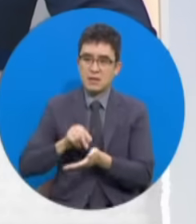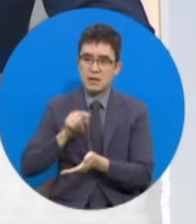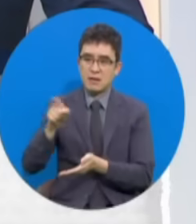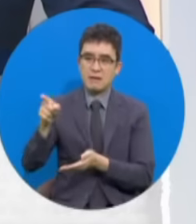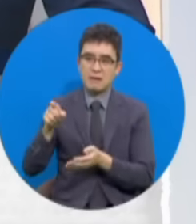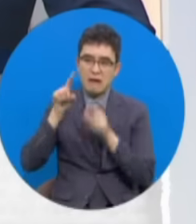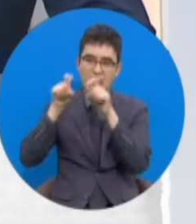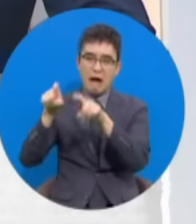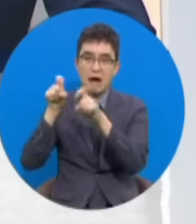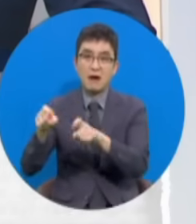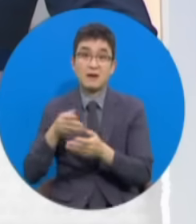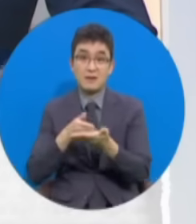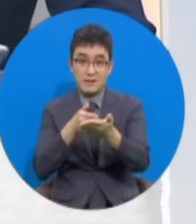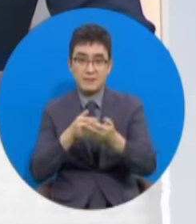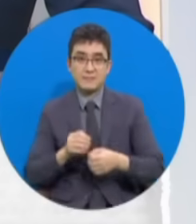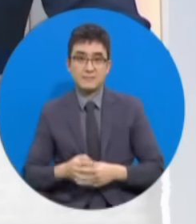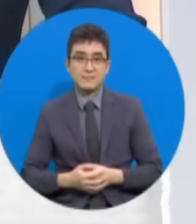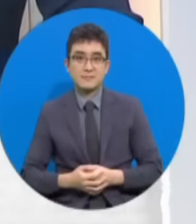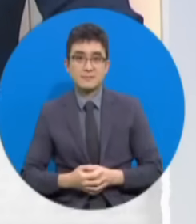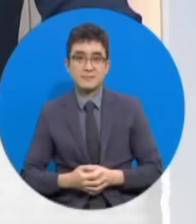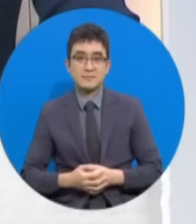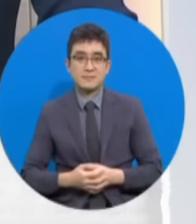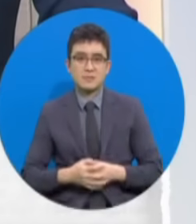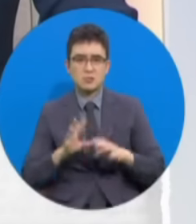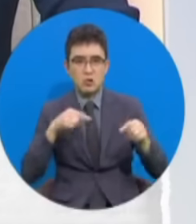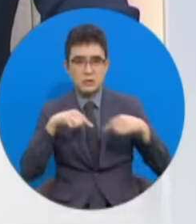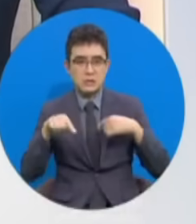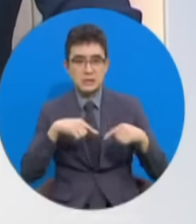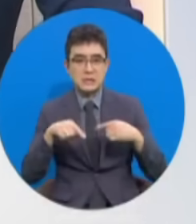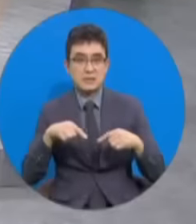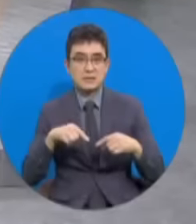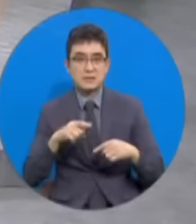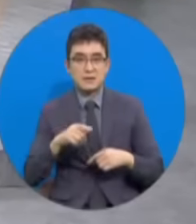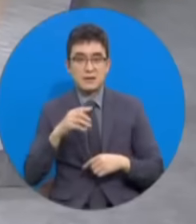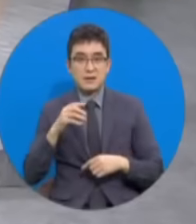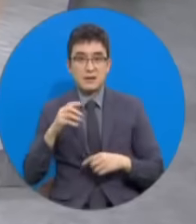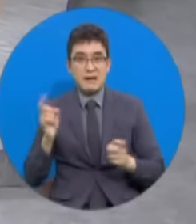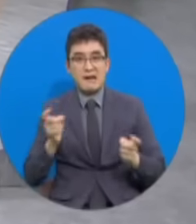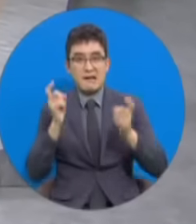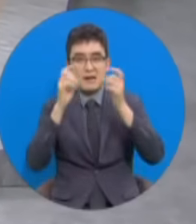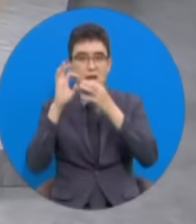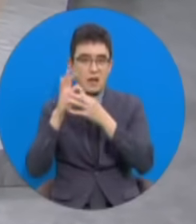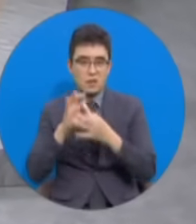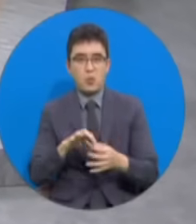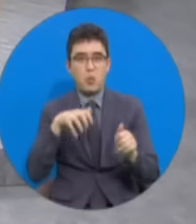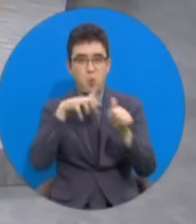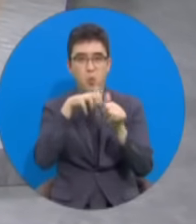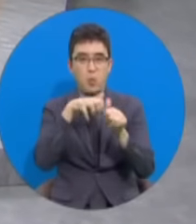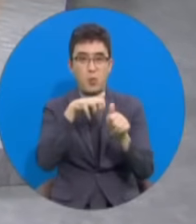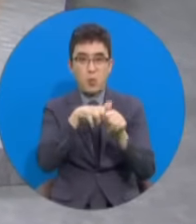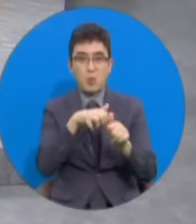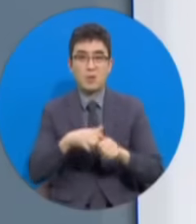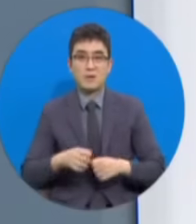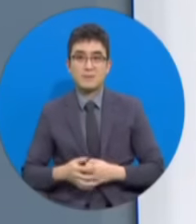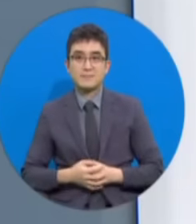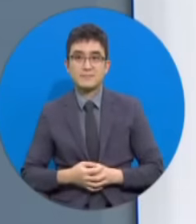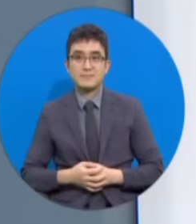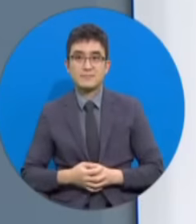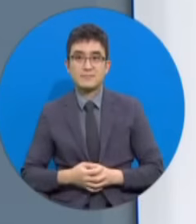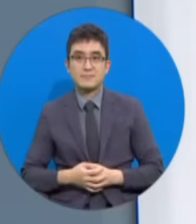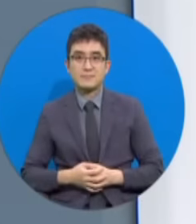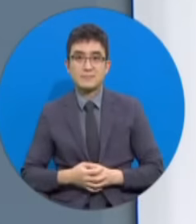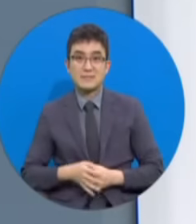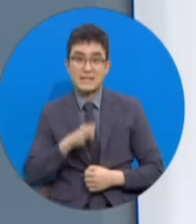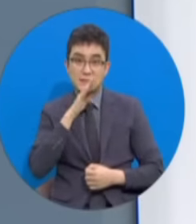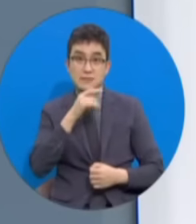거죠. 자, 지금 정치권에서는 네. 의혹이 해소되지 않아요? 이러니까 정치 공세라고 얘기를 하는 것이고요. 각종 객관적인 사실들이